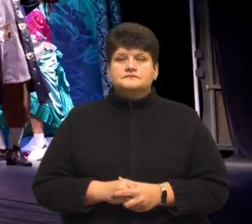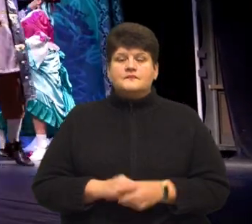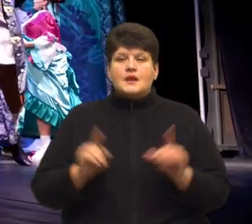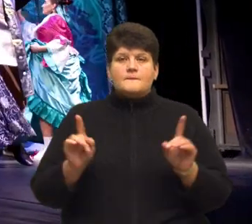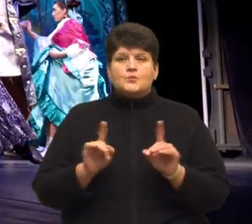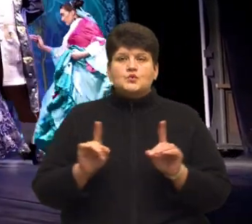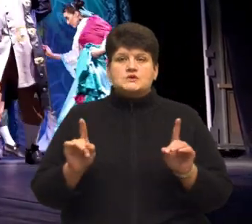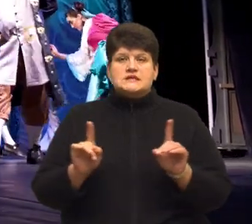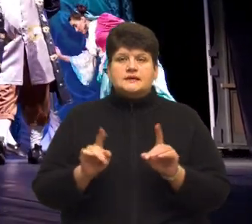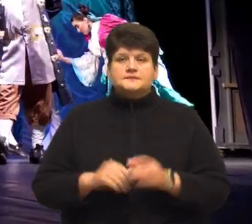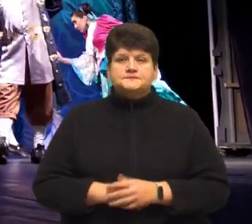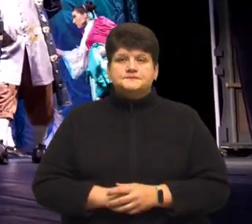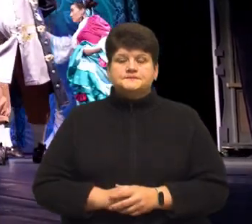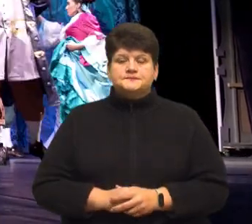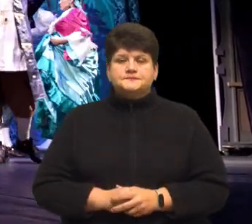втрата